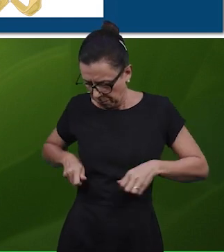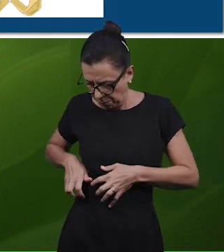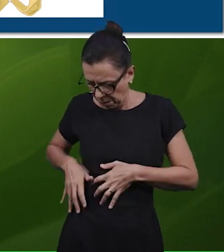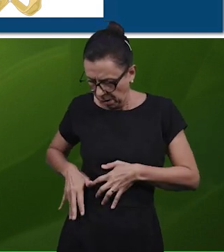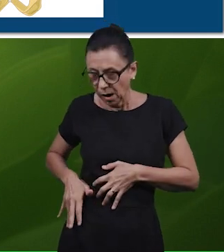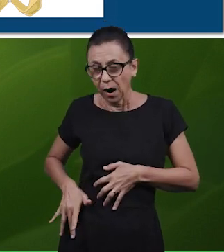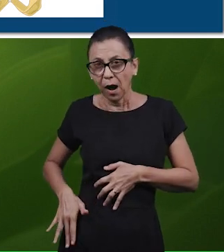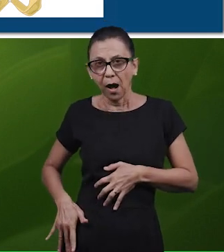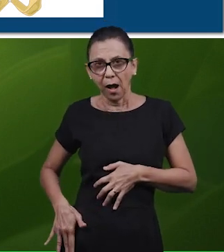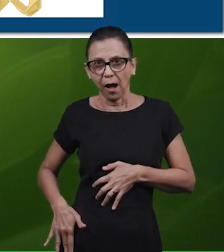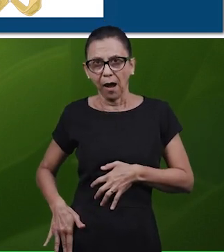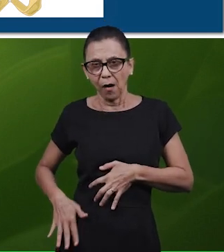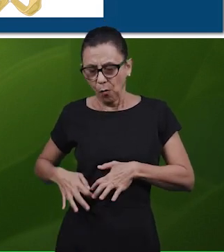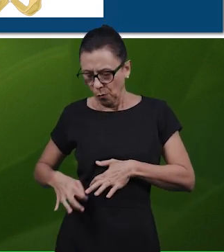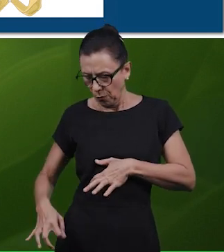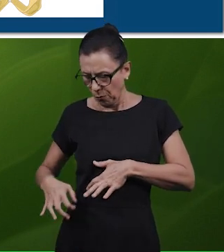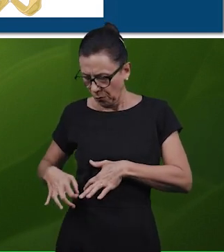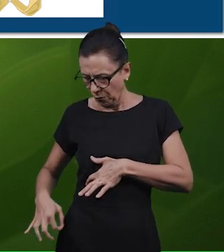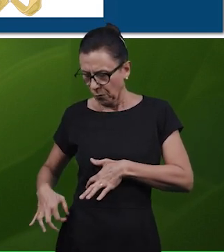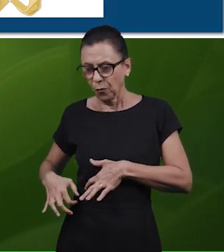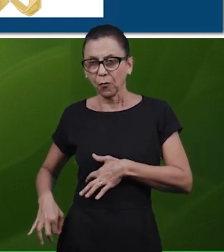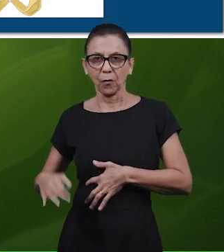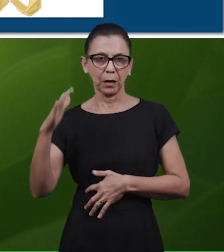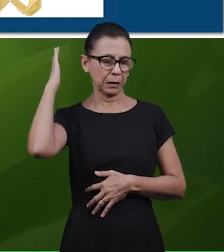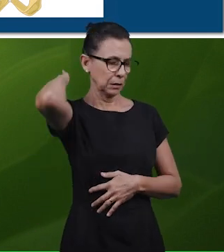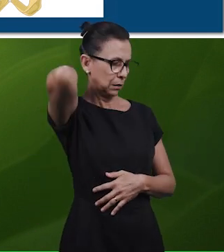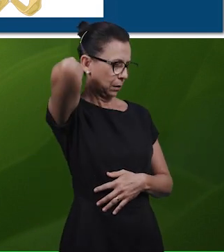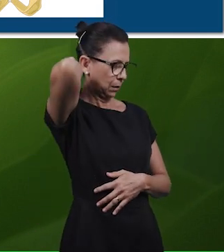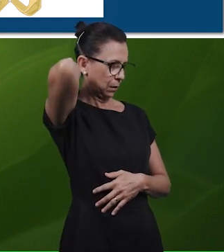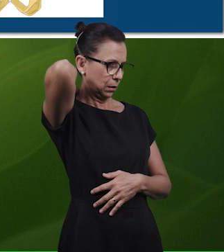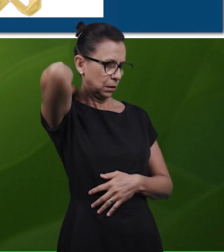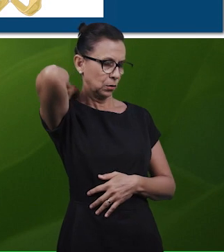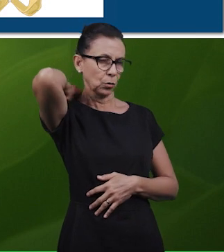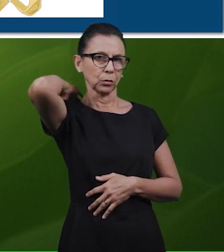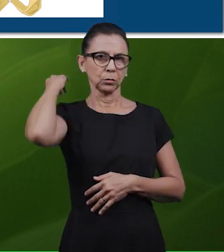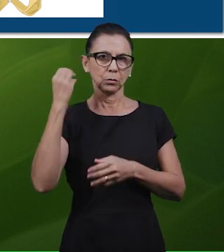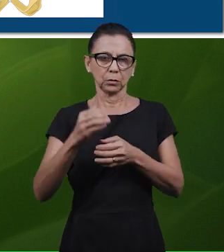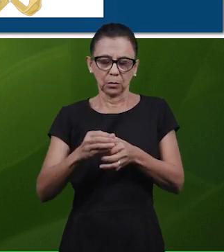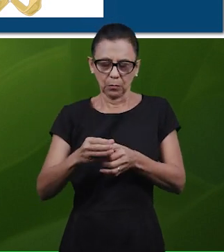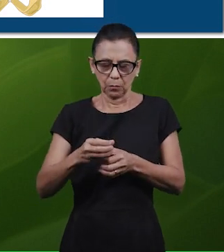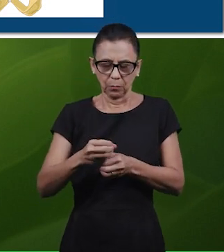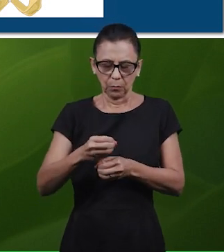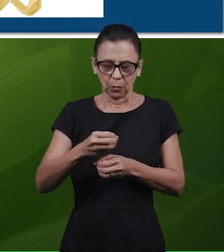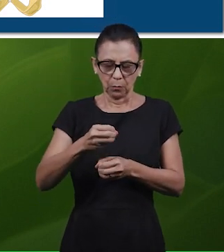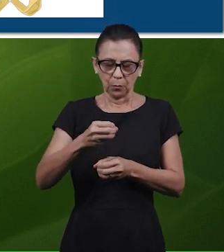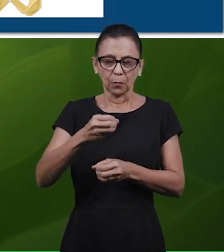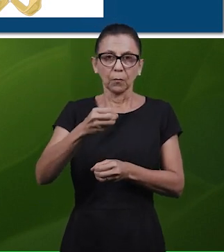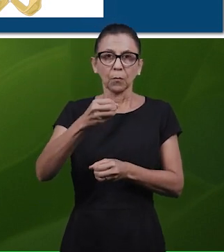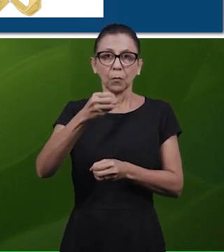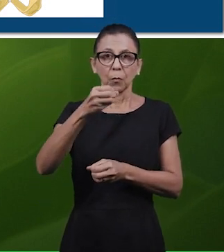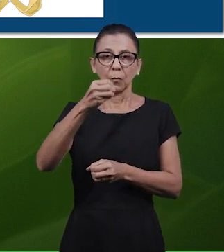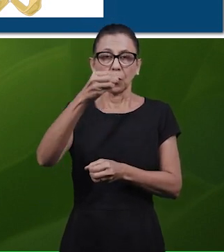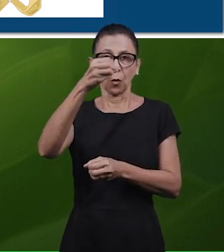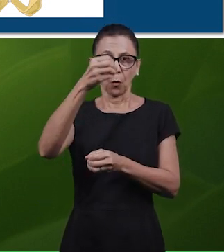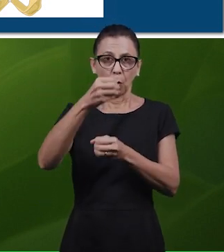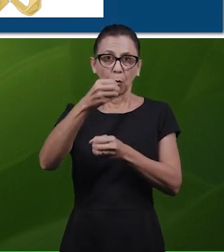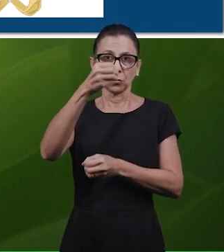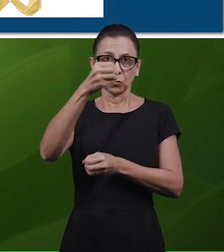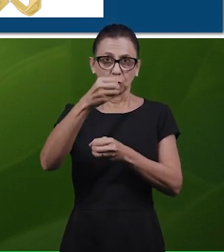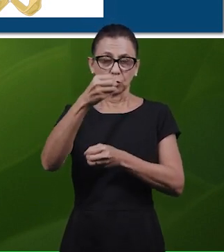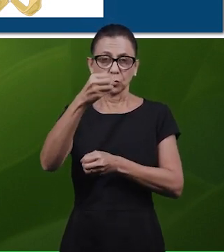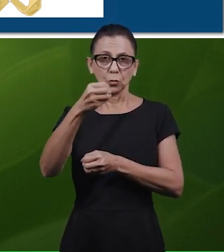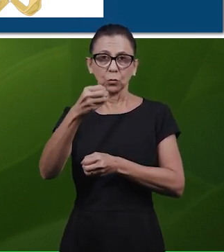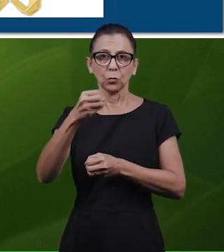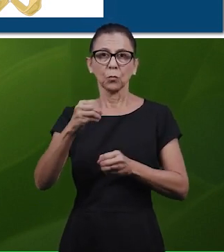les principaux nerfs de la partie des membres inférieurs.